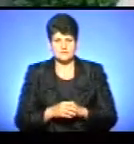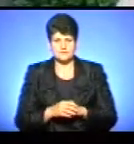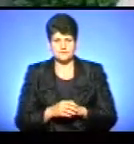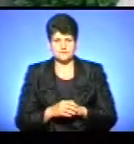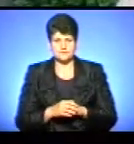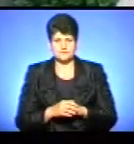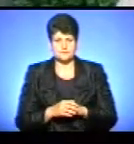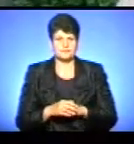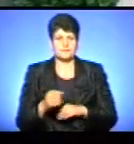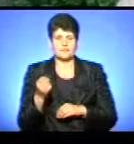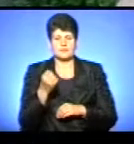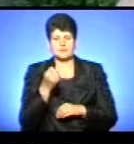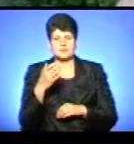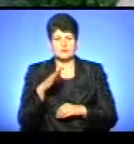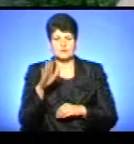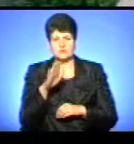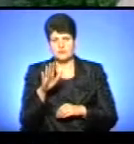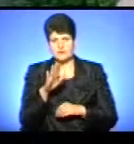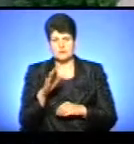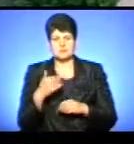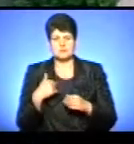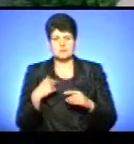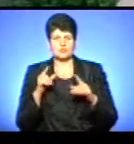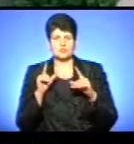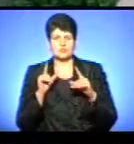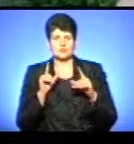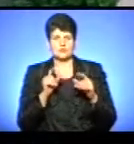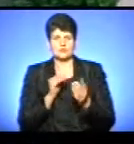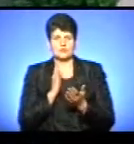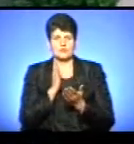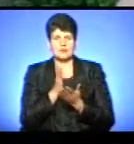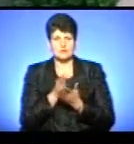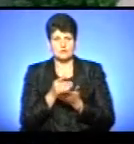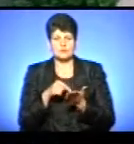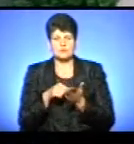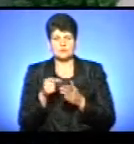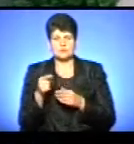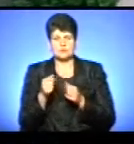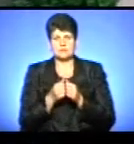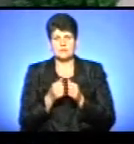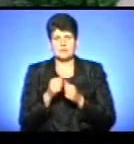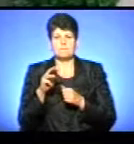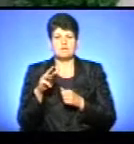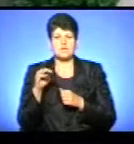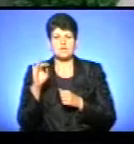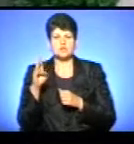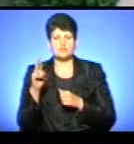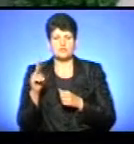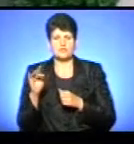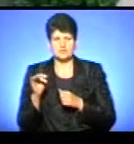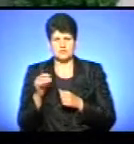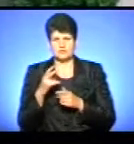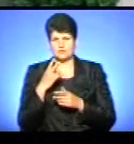вересня вночі, опівночі ми проїжджали в напрямку міста Тернополя через Мишковичі, помітили асенізатор,